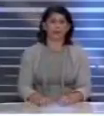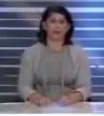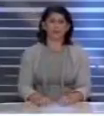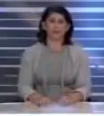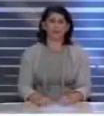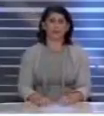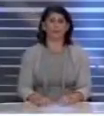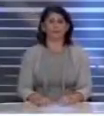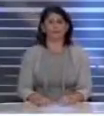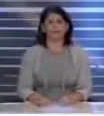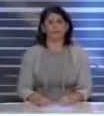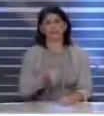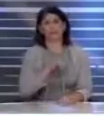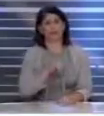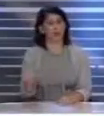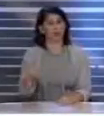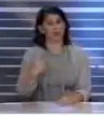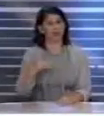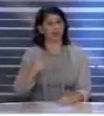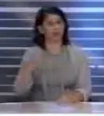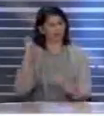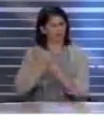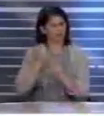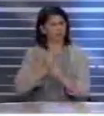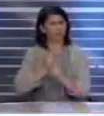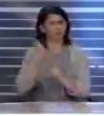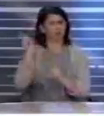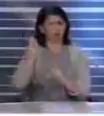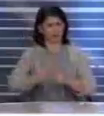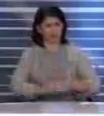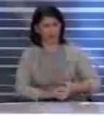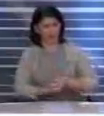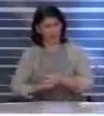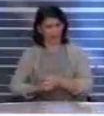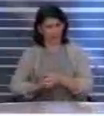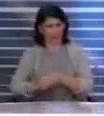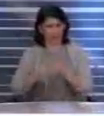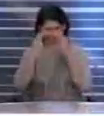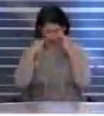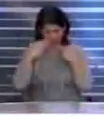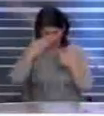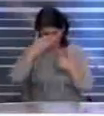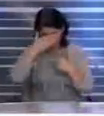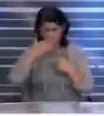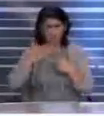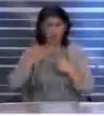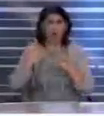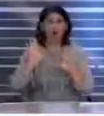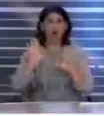ουδέποτε δεν ήμουν υπέρμαχος μιας πολιτικής λιτότητας, τυφλής και